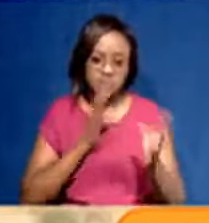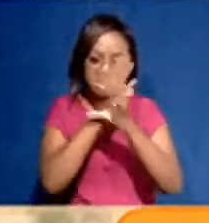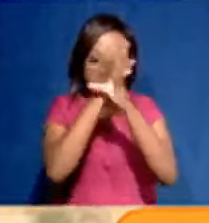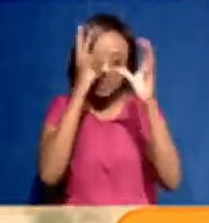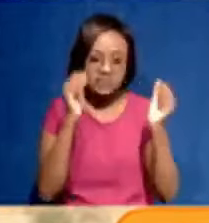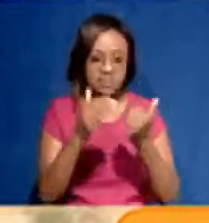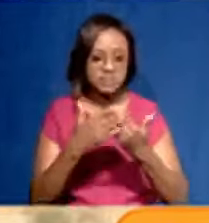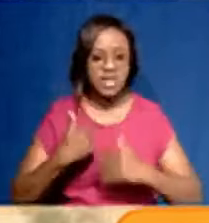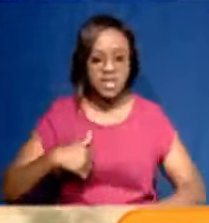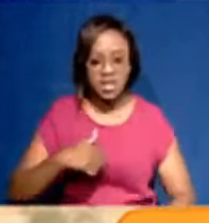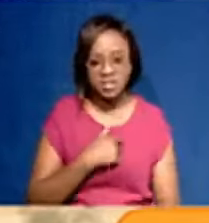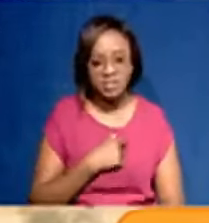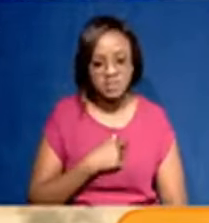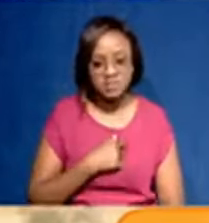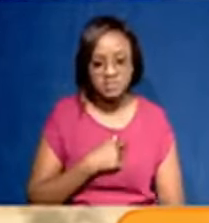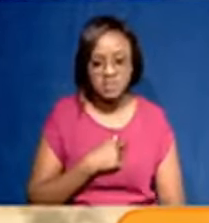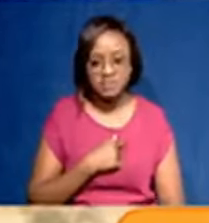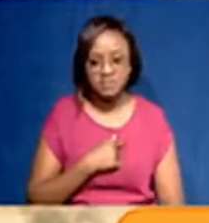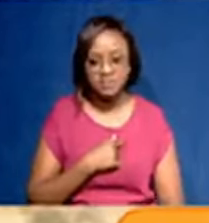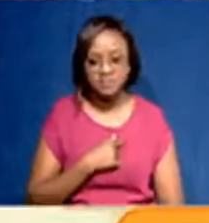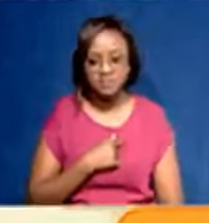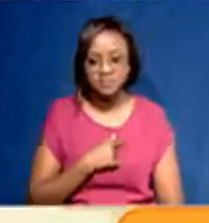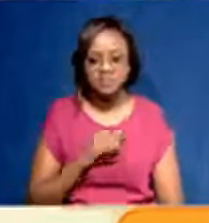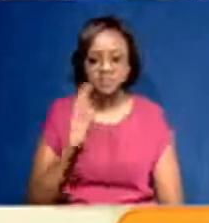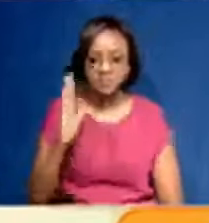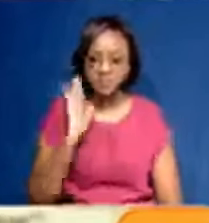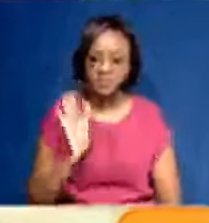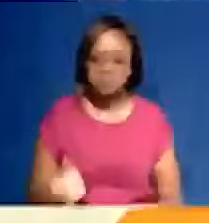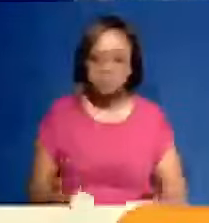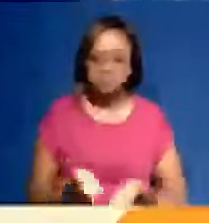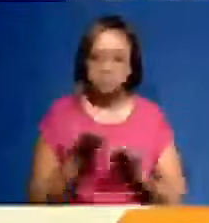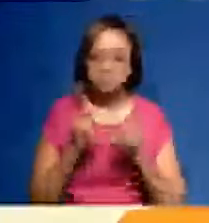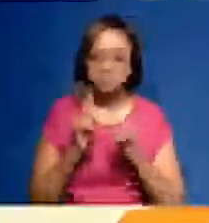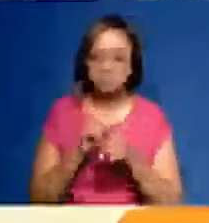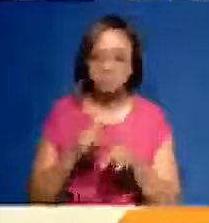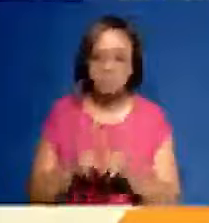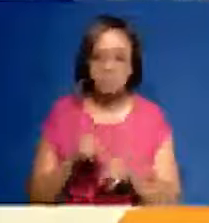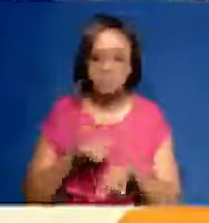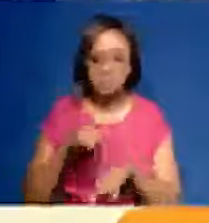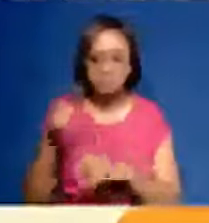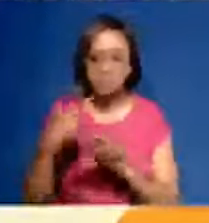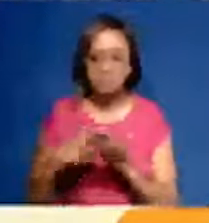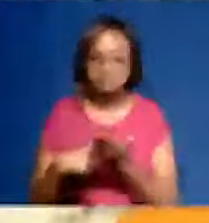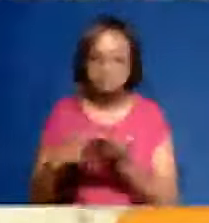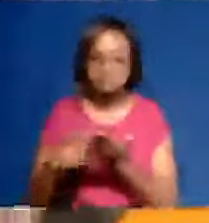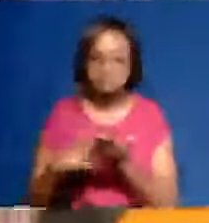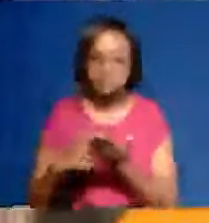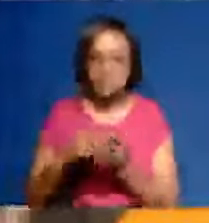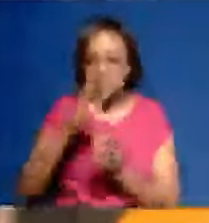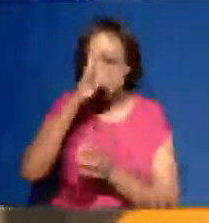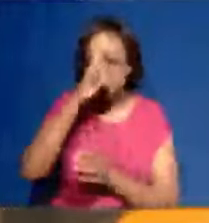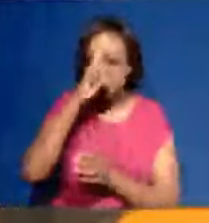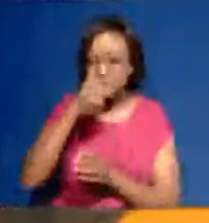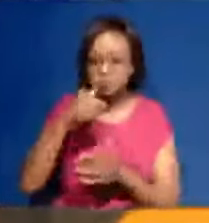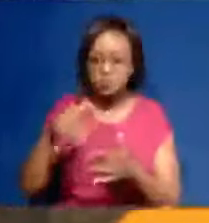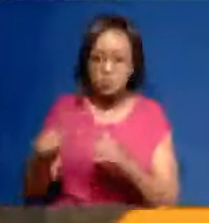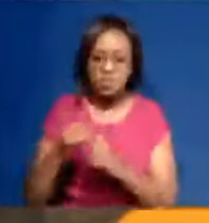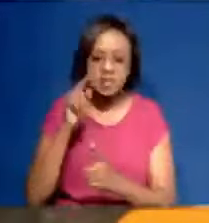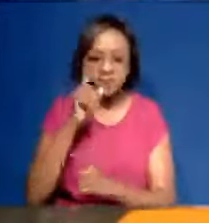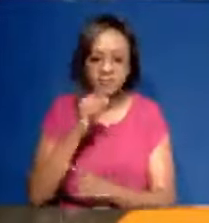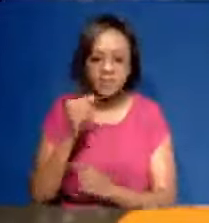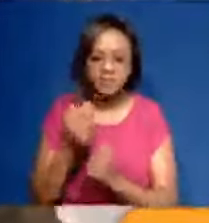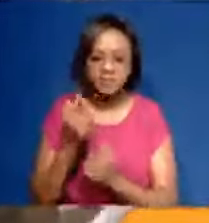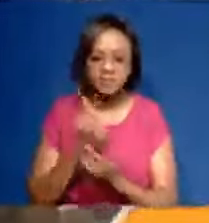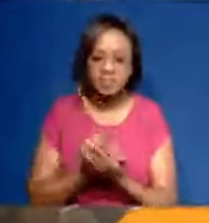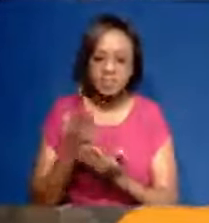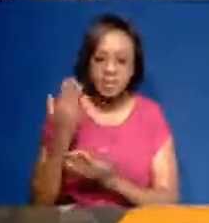utusaidie kwa utuwekwe usalama. Wakizungumza kwenye mazishi ya polisi wa Akiba aliyeuawa wiki iliyopita kwenye eneo hilo la